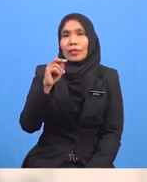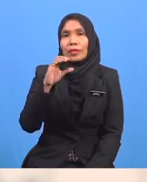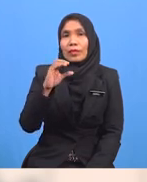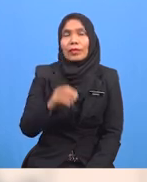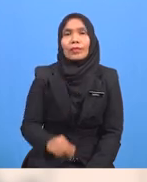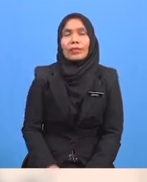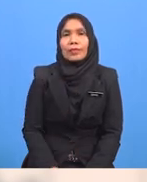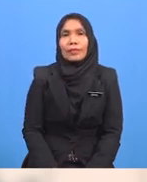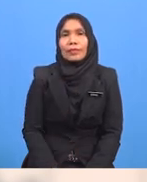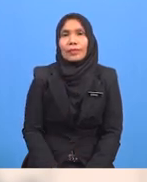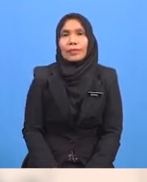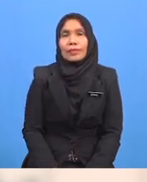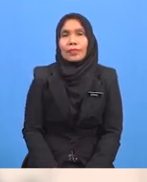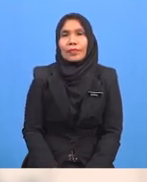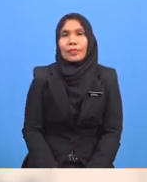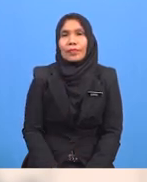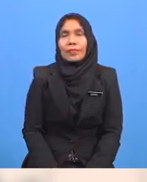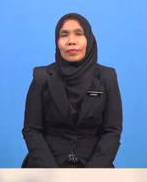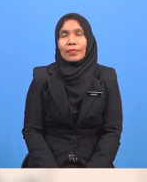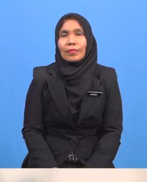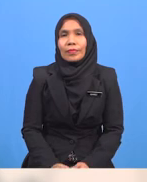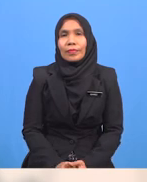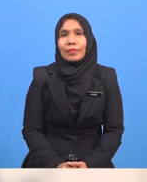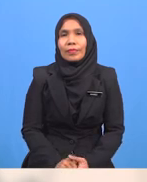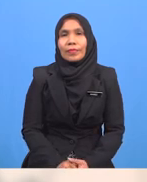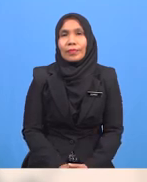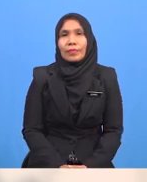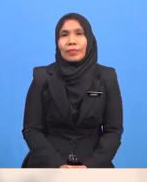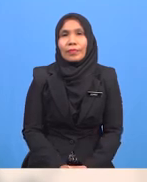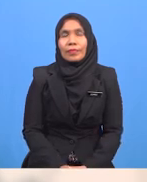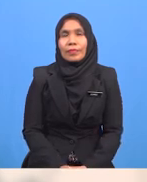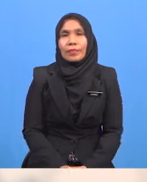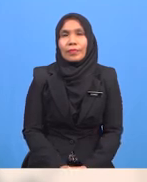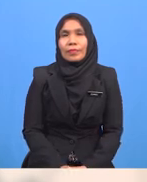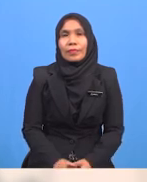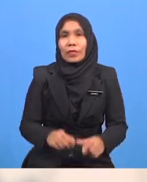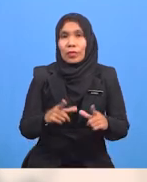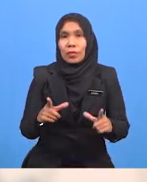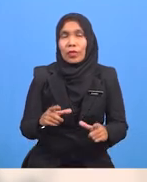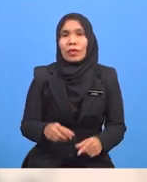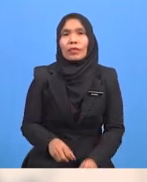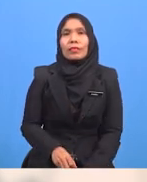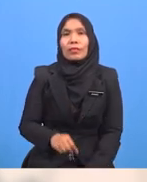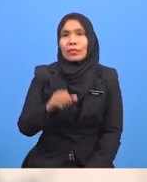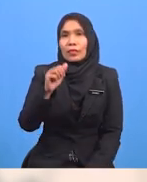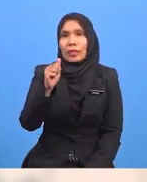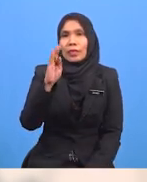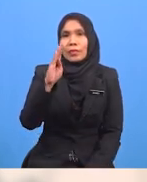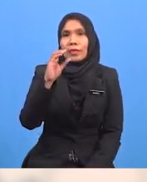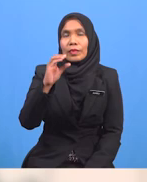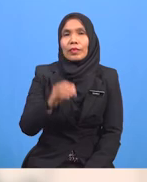dan nilai sila 125 dardak Maka luas segitiga ABC